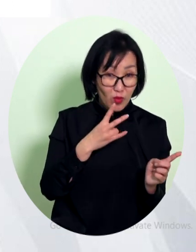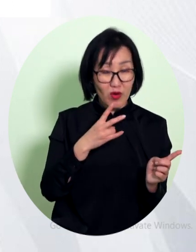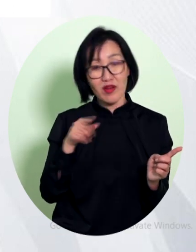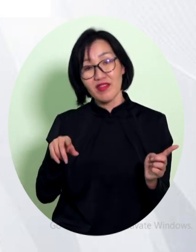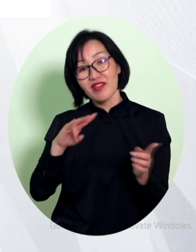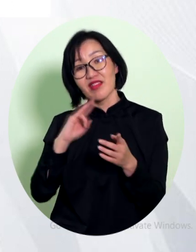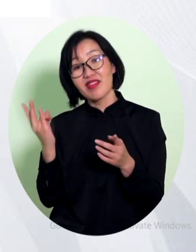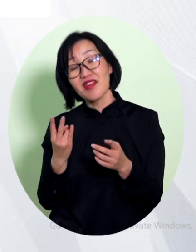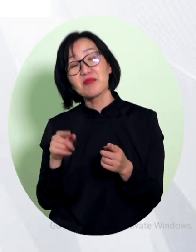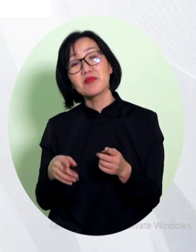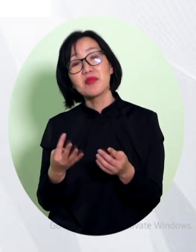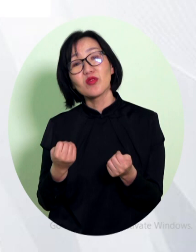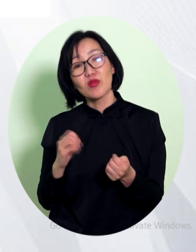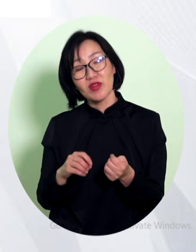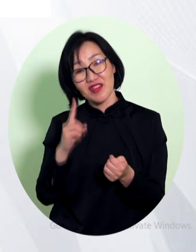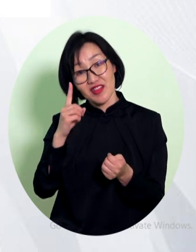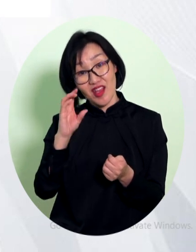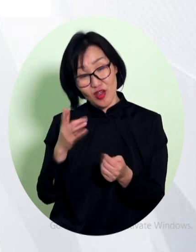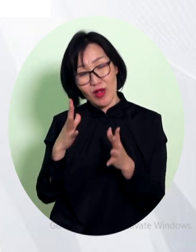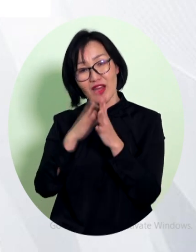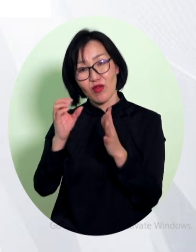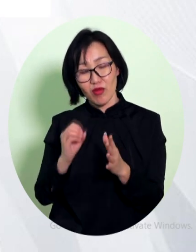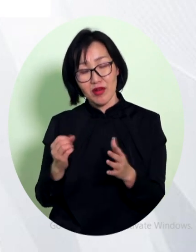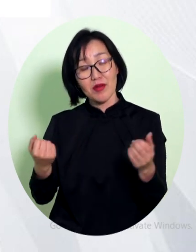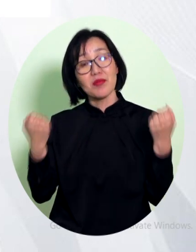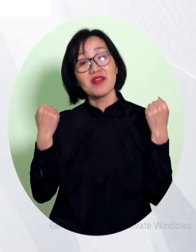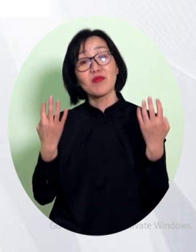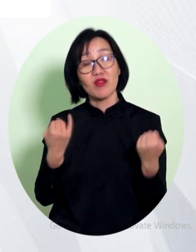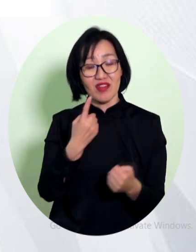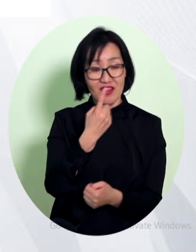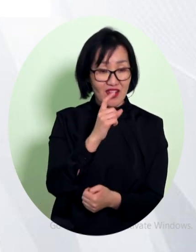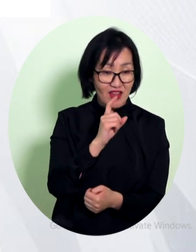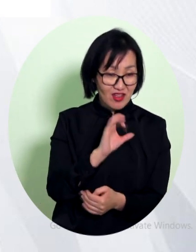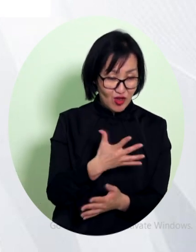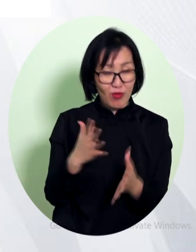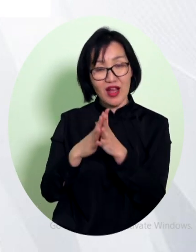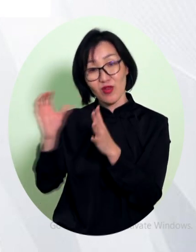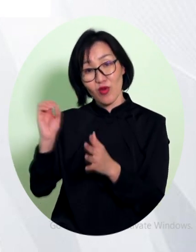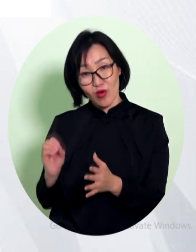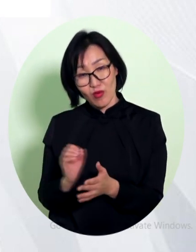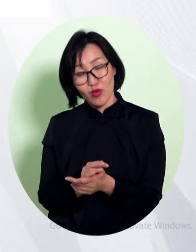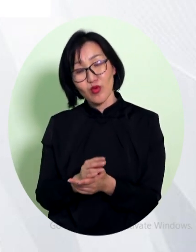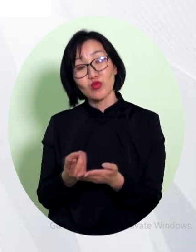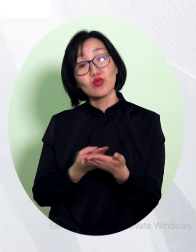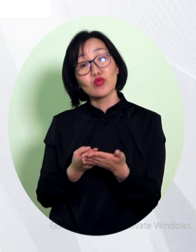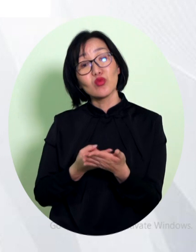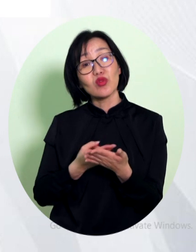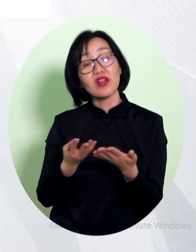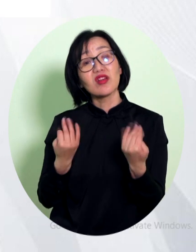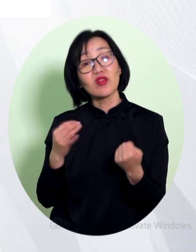буюу 10%. Биеийн тамир 1 хэсэг буюу мөн ижил 10%. Дүрслэх